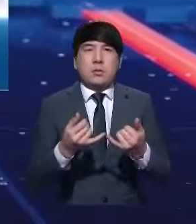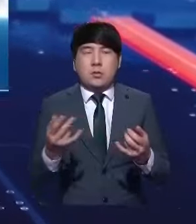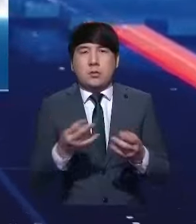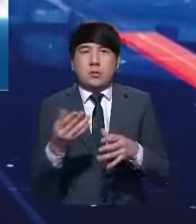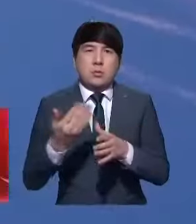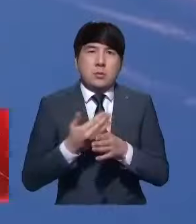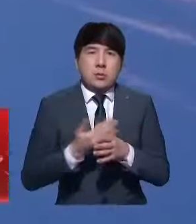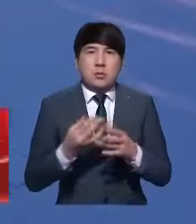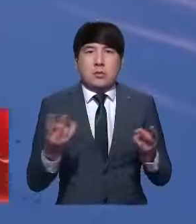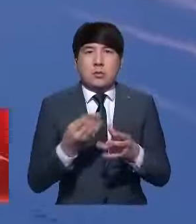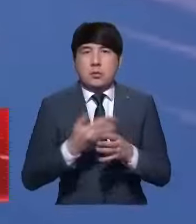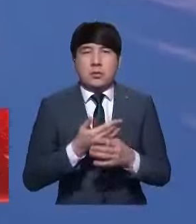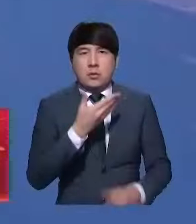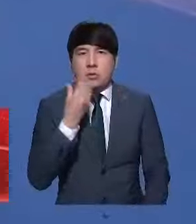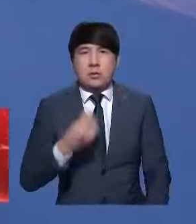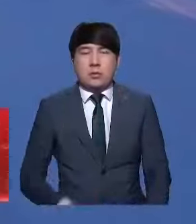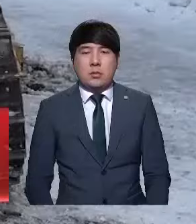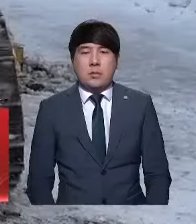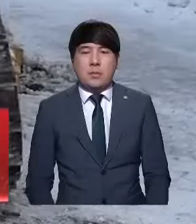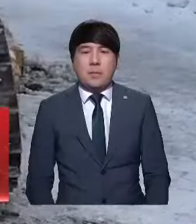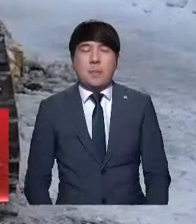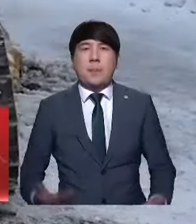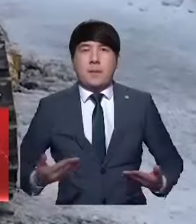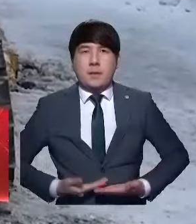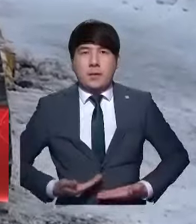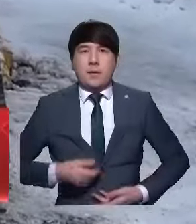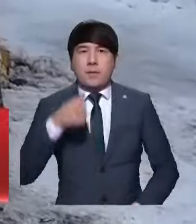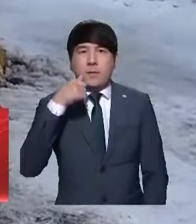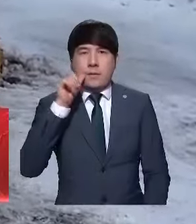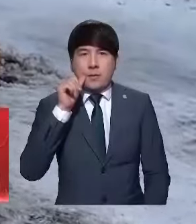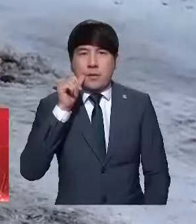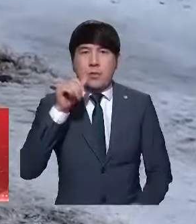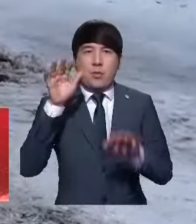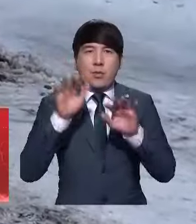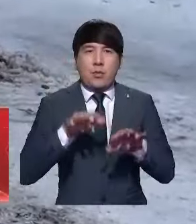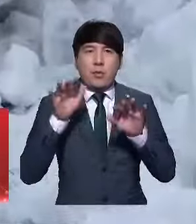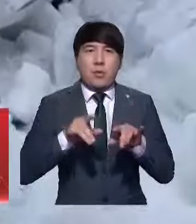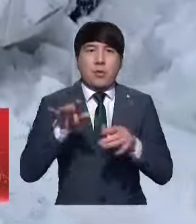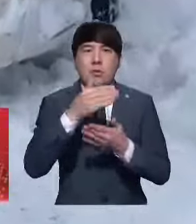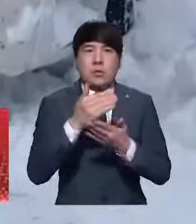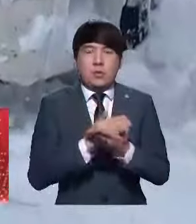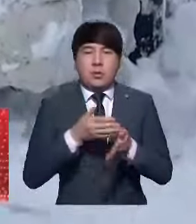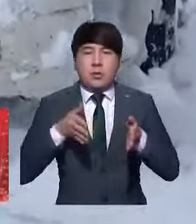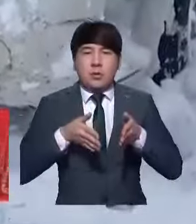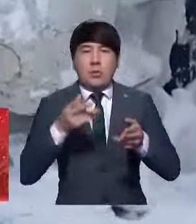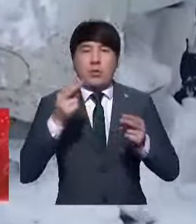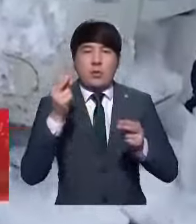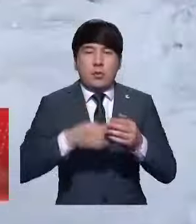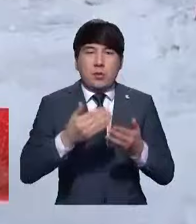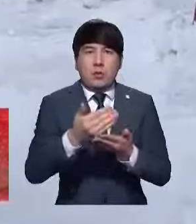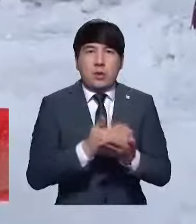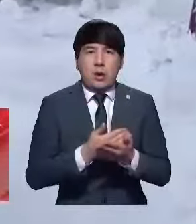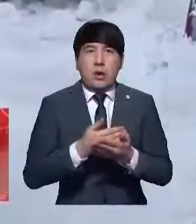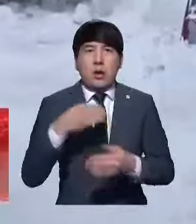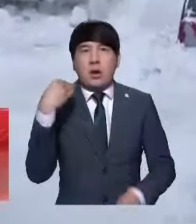көрсетіліп отқан жоқ. Өңірде кешеден бері қар аралас жаңбыр жауып, көктайғақ, жолдар жабылды. Ақтөбе мен Қарабұтақ